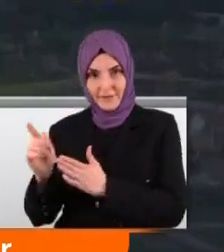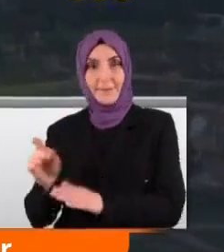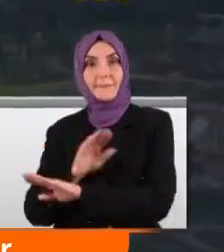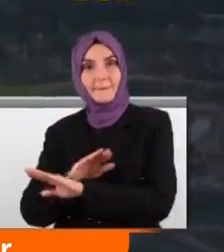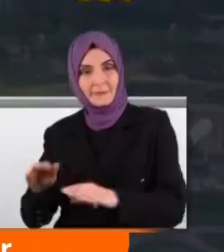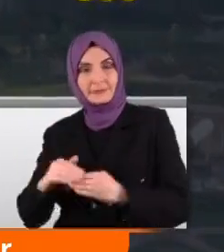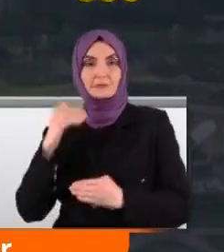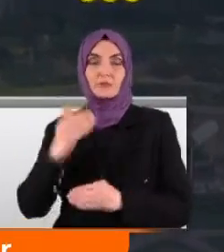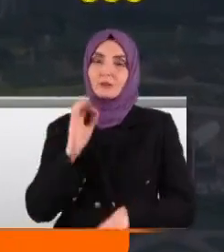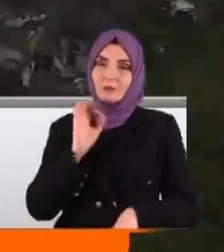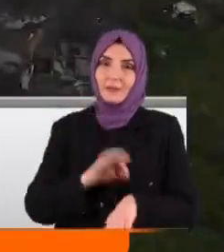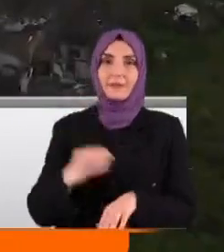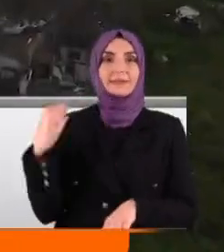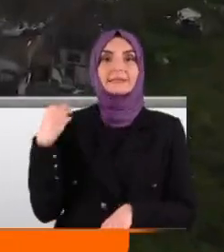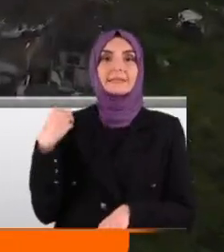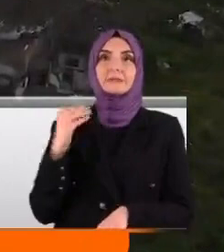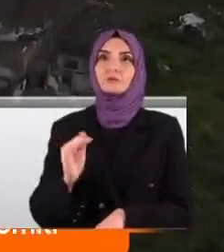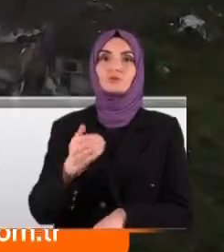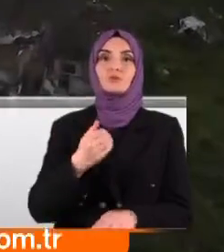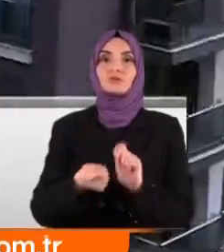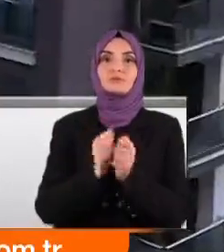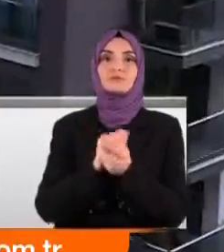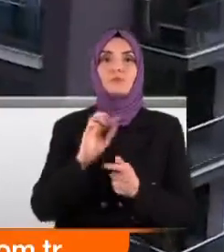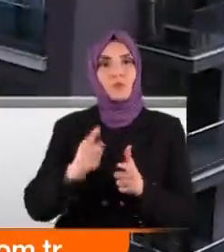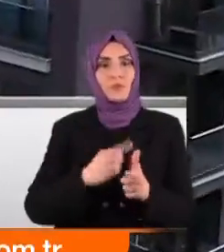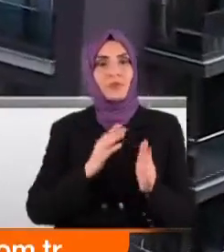projeleri tasarlanıyor ve cazip kampanyaya ilgi